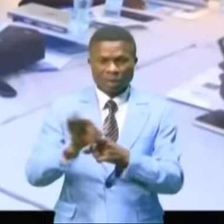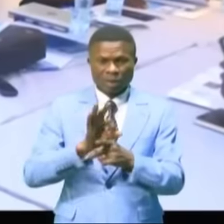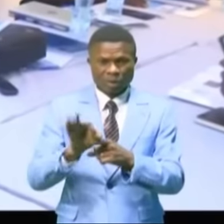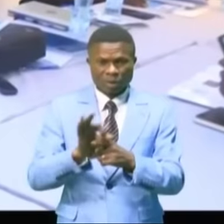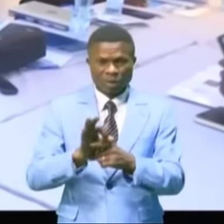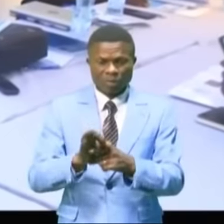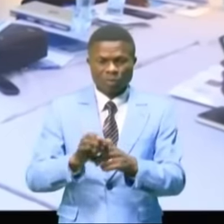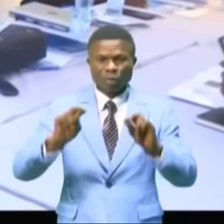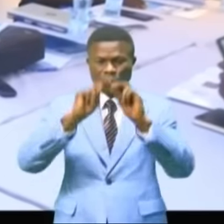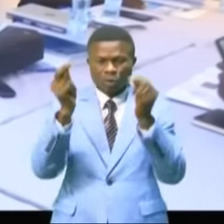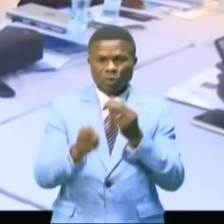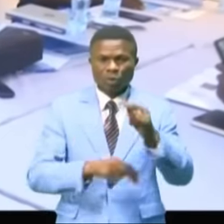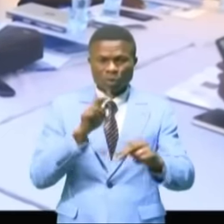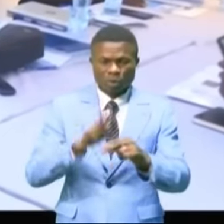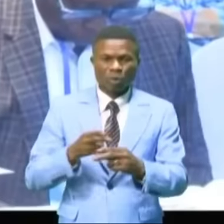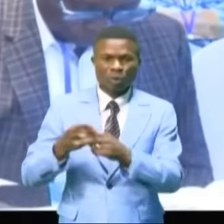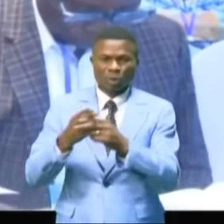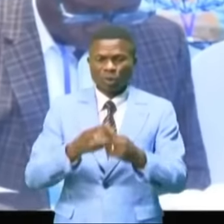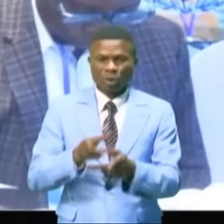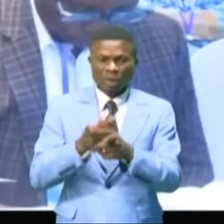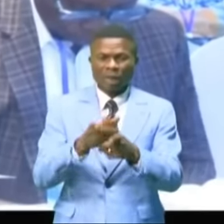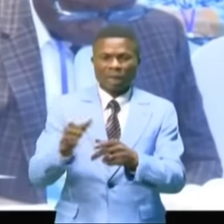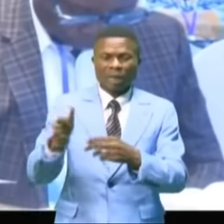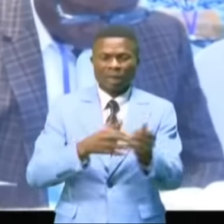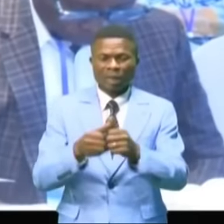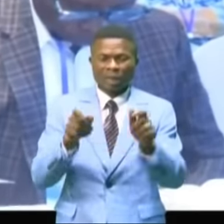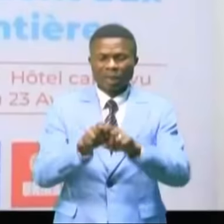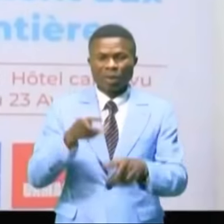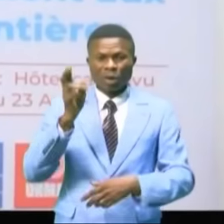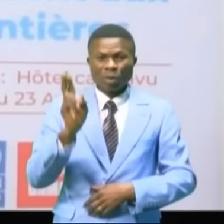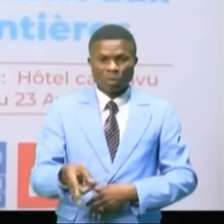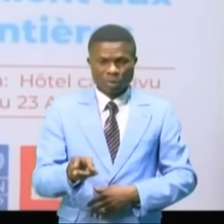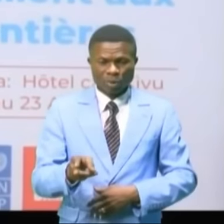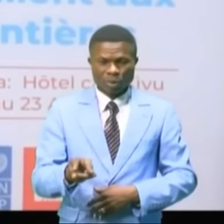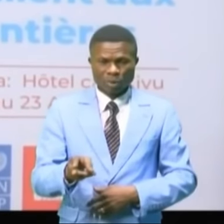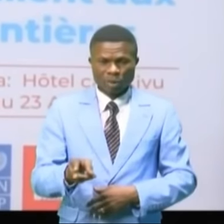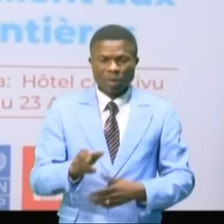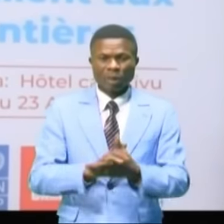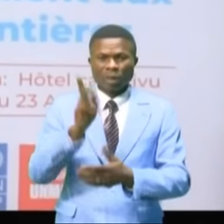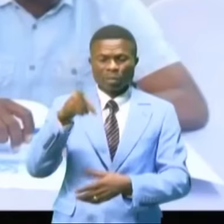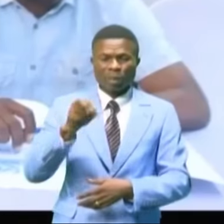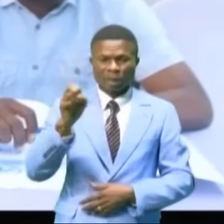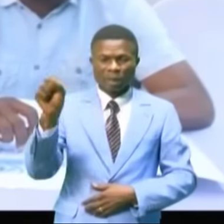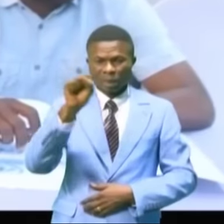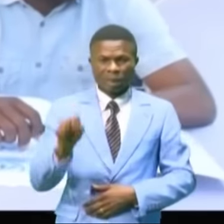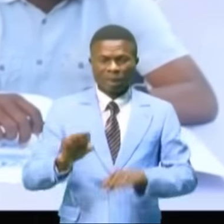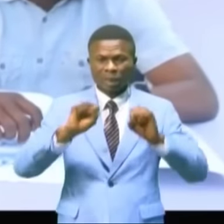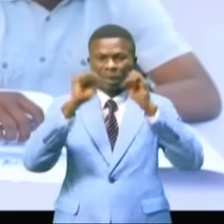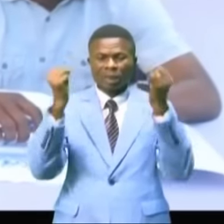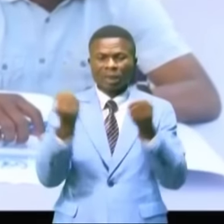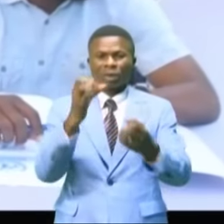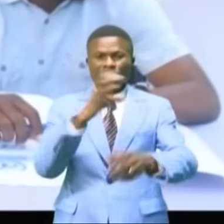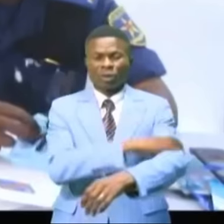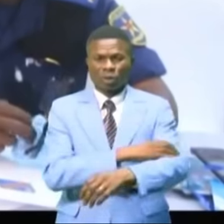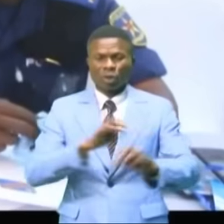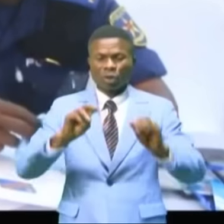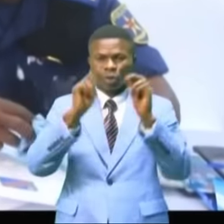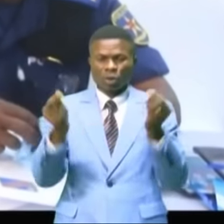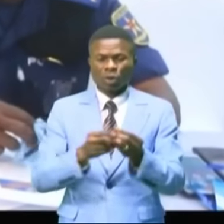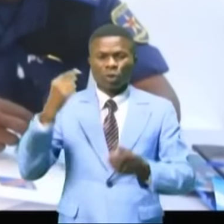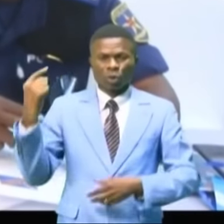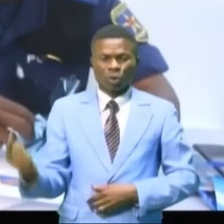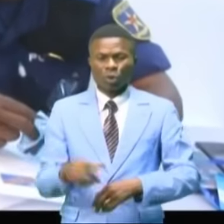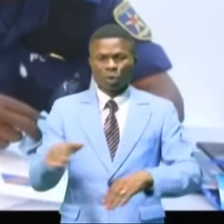de la Commission nationale de contrôle des armes légères et petits calibres, le PDRCS, la société civile, la commission permanente